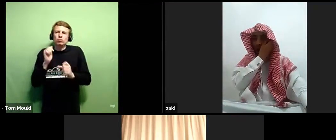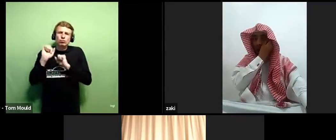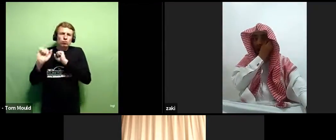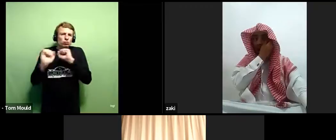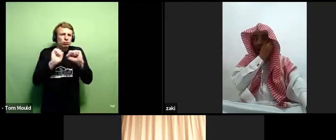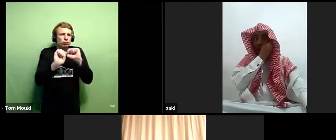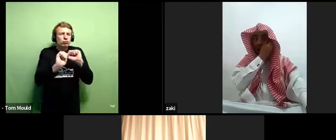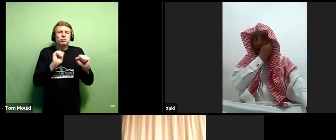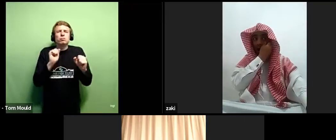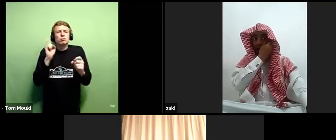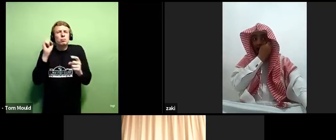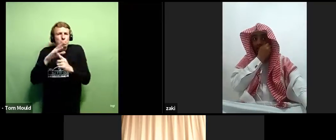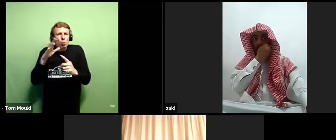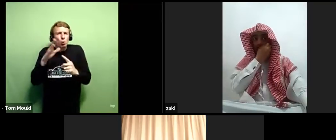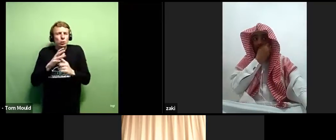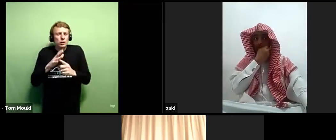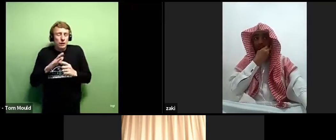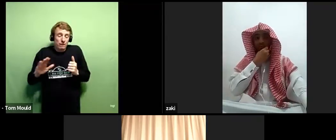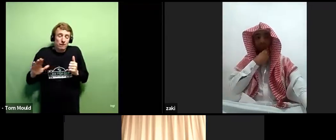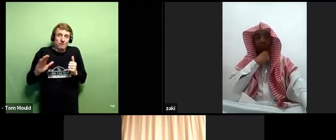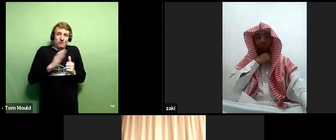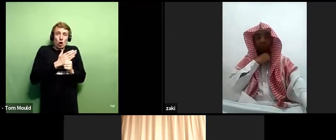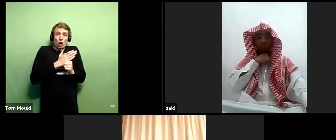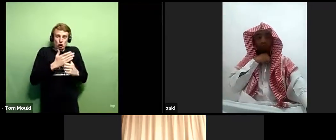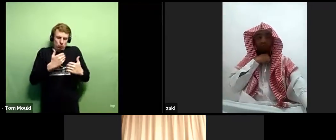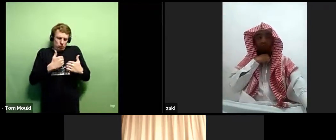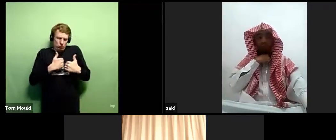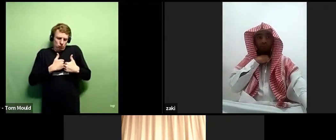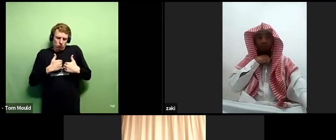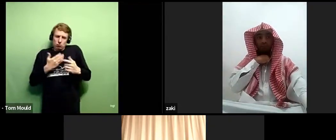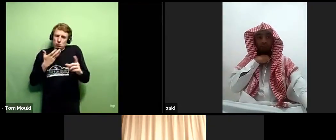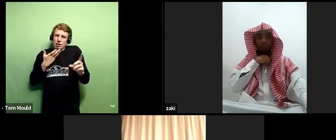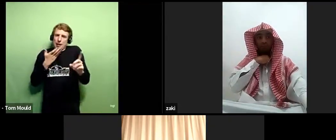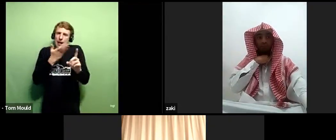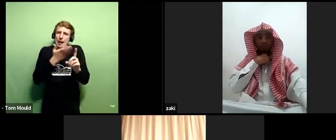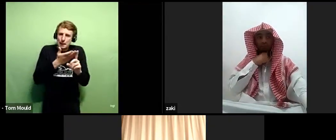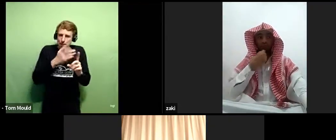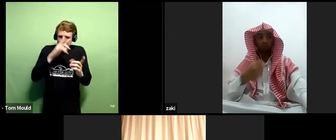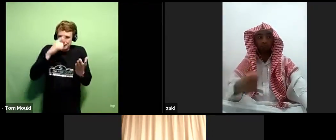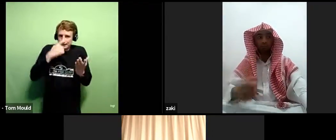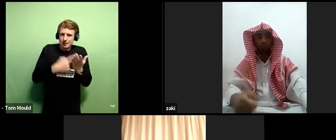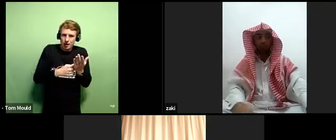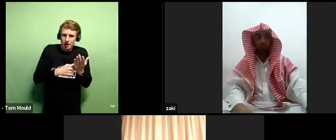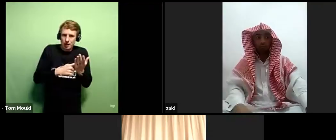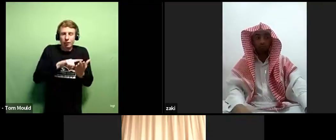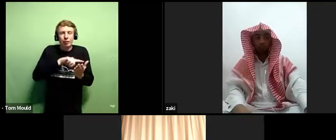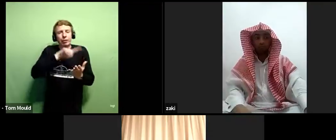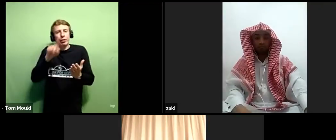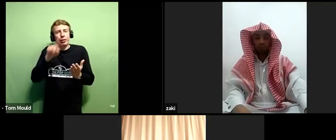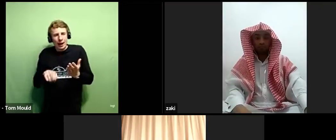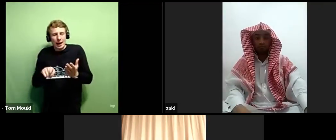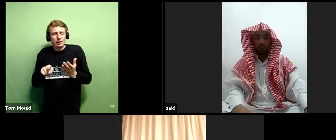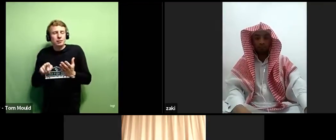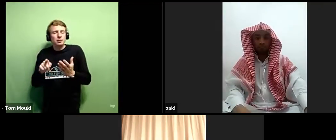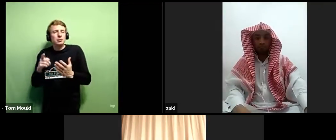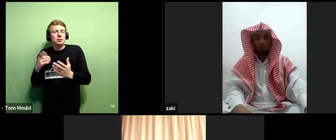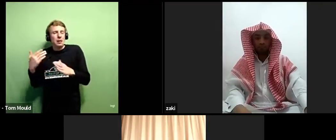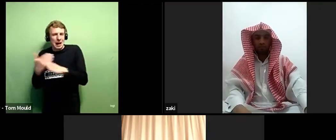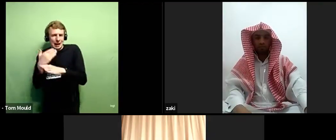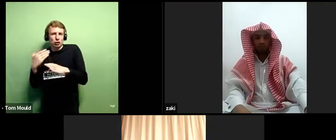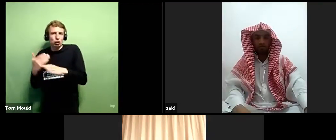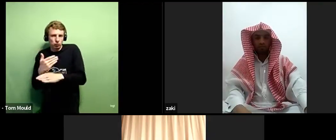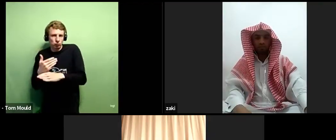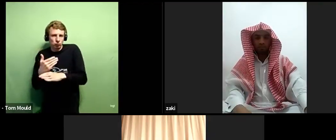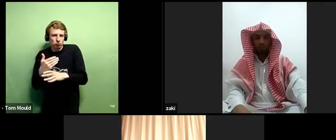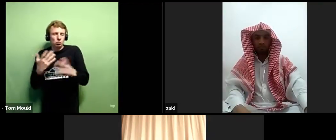precedes, it comes before the action that we take. And in the Arabic language, إِنَّمَا الْأَعْمَالُ